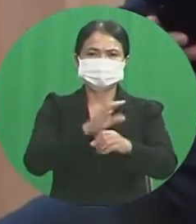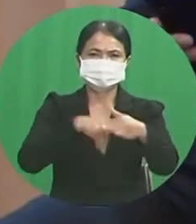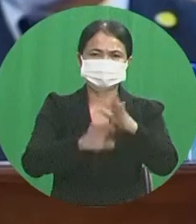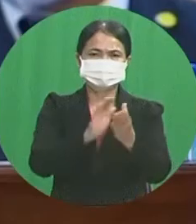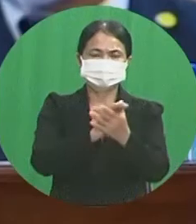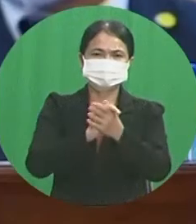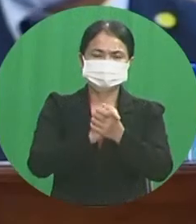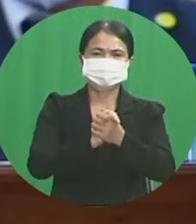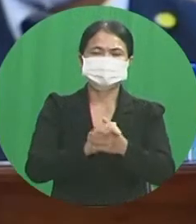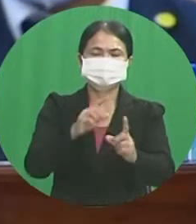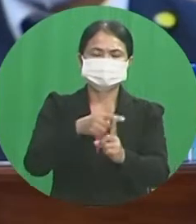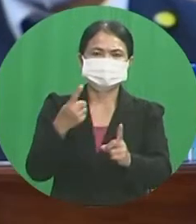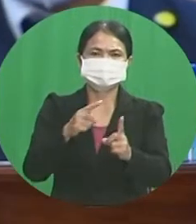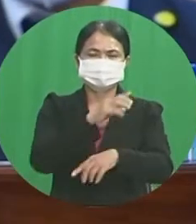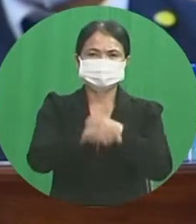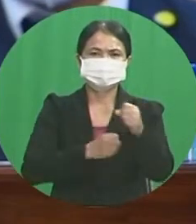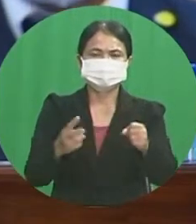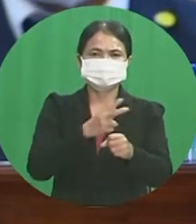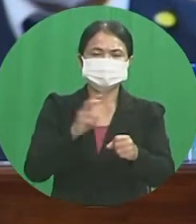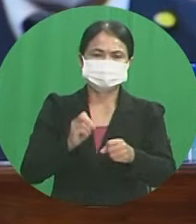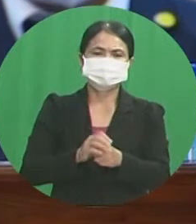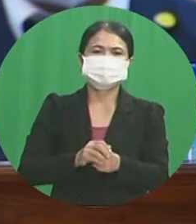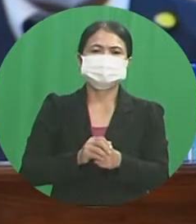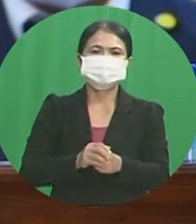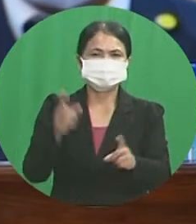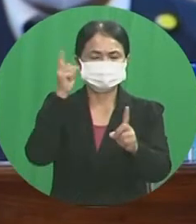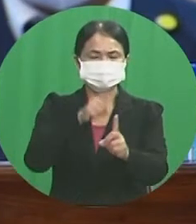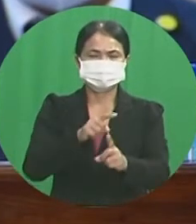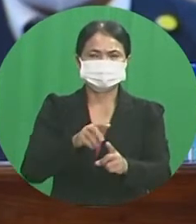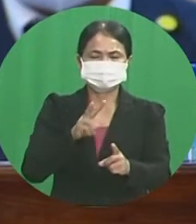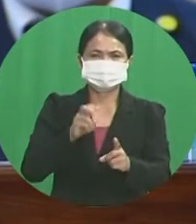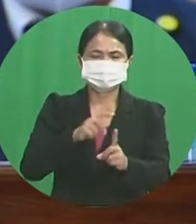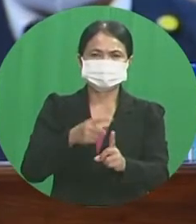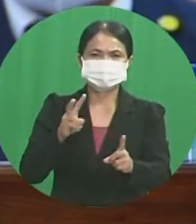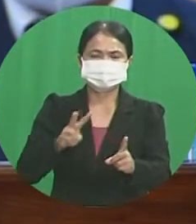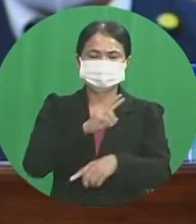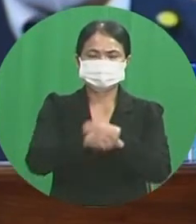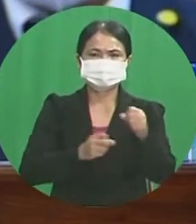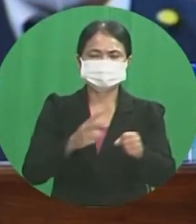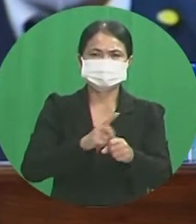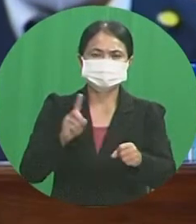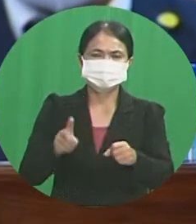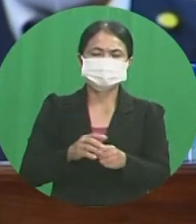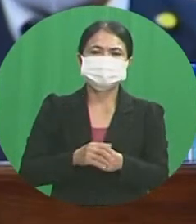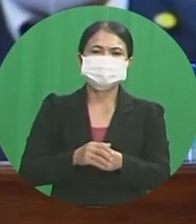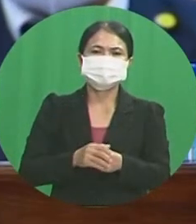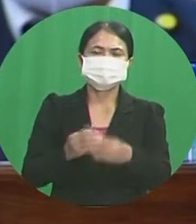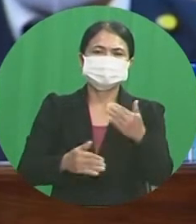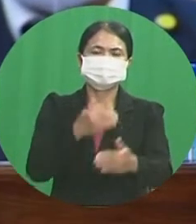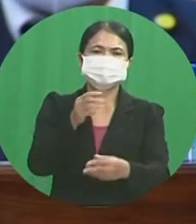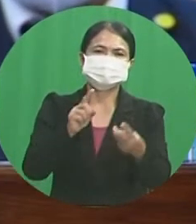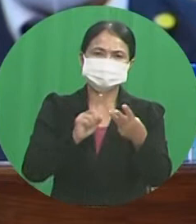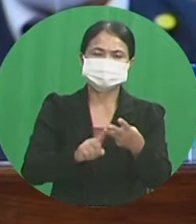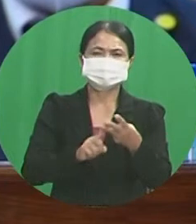ហគមន៍គឺចាប់ពីខែវិច្ឆិកាឆ្នាំ2020ដល់ថ្ងៃទី20ខែកុម្ភៈឆ្នាំ2021ដំណាក់កាលទី